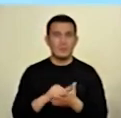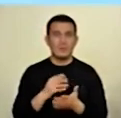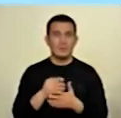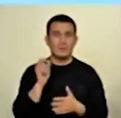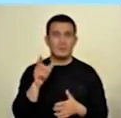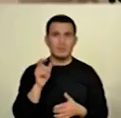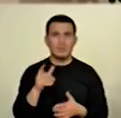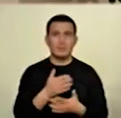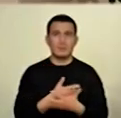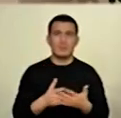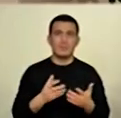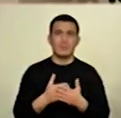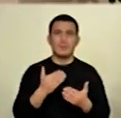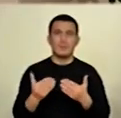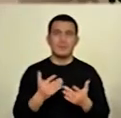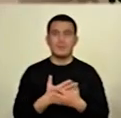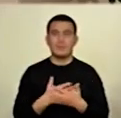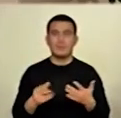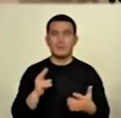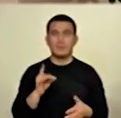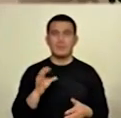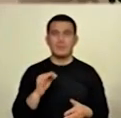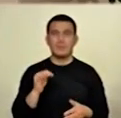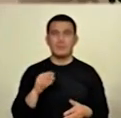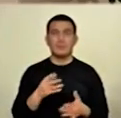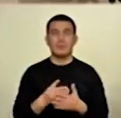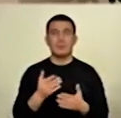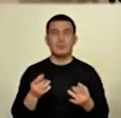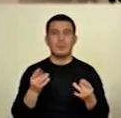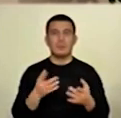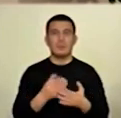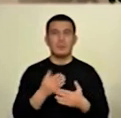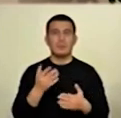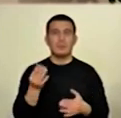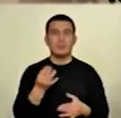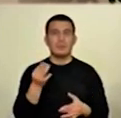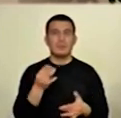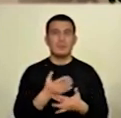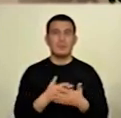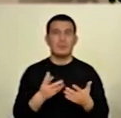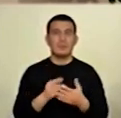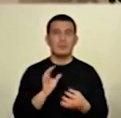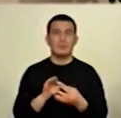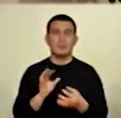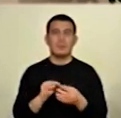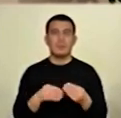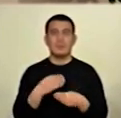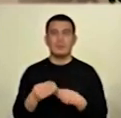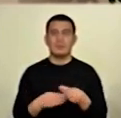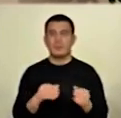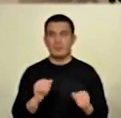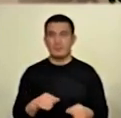Telegramda turli xil profillaringiz bo'lishi mumkin. O'sha profilga to'g'ridan-to'g'ri havolalarni aynan mana shu sahifada berib o'tishingiz mumkin